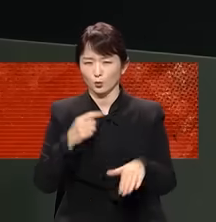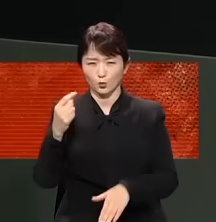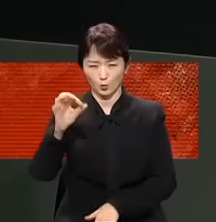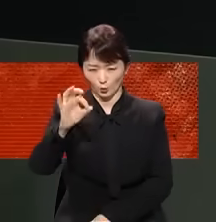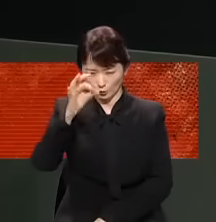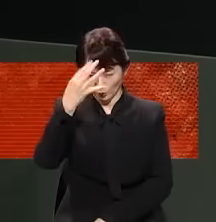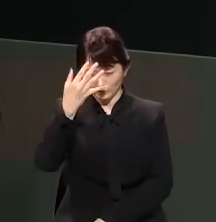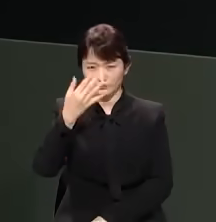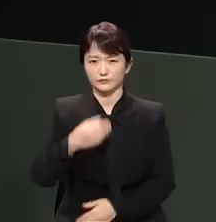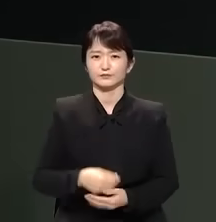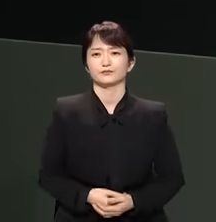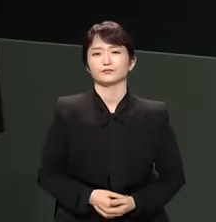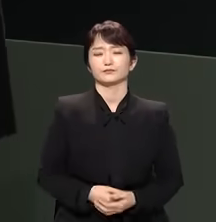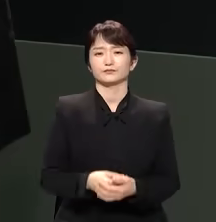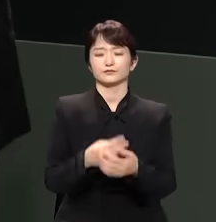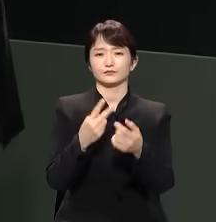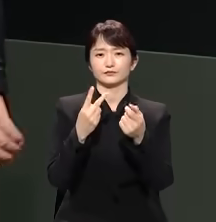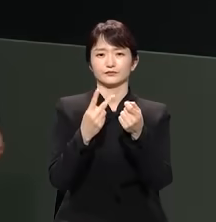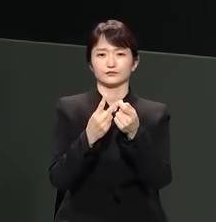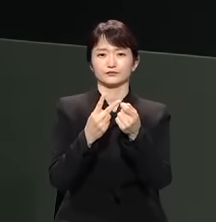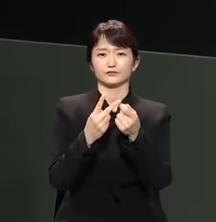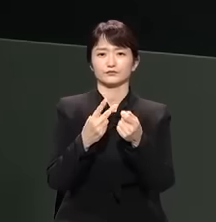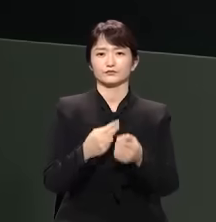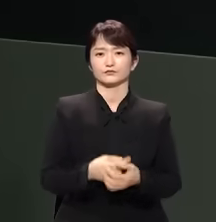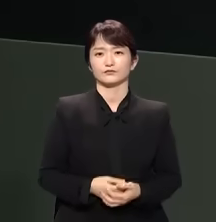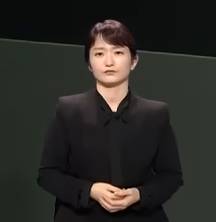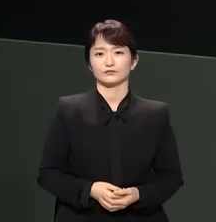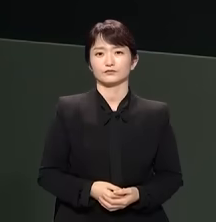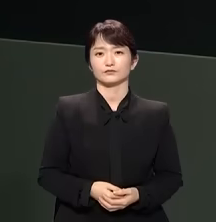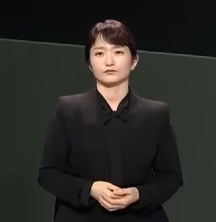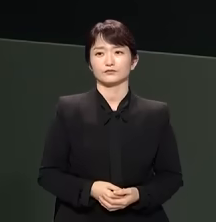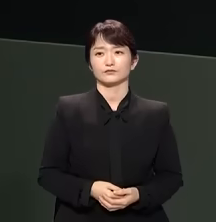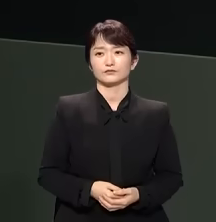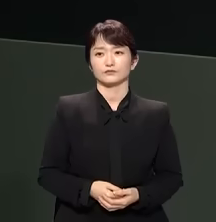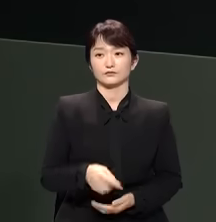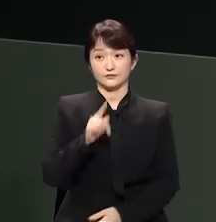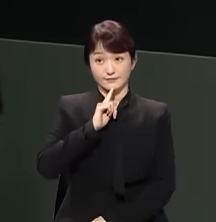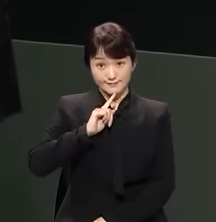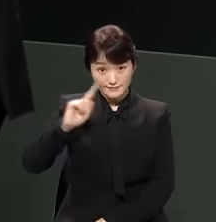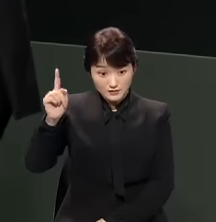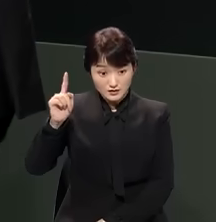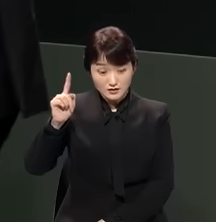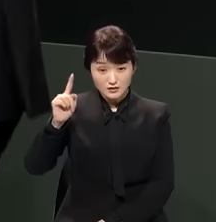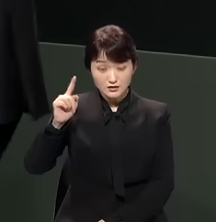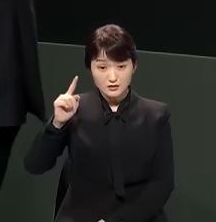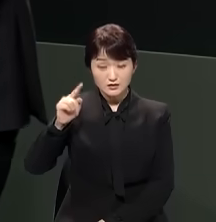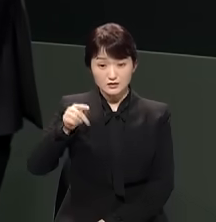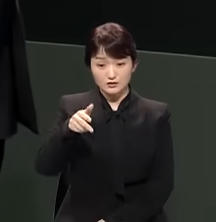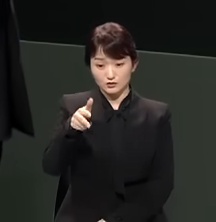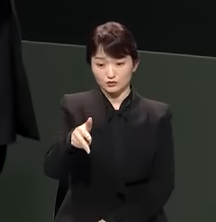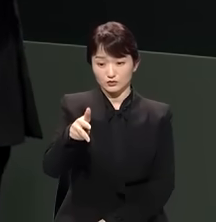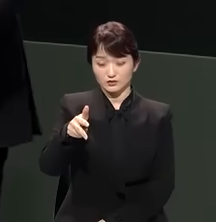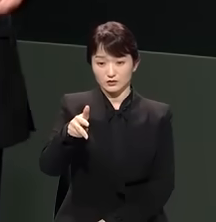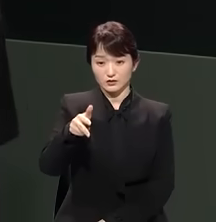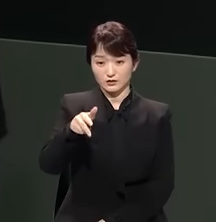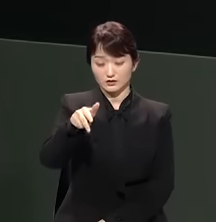아니더라니 좋습니다 자 다음 이어가죠 신고 당하자 카로